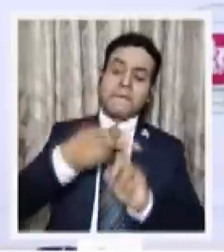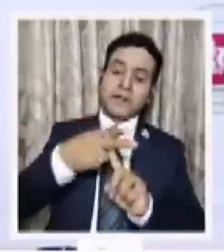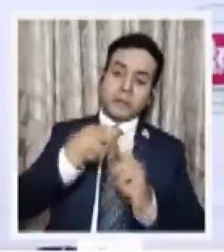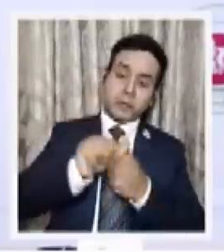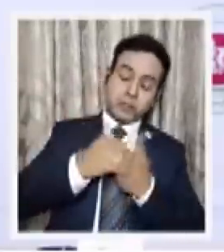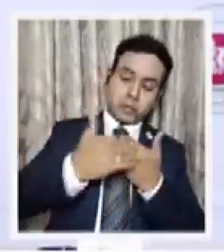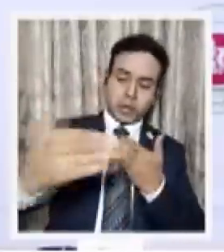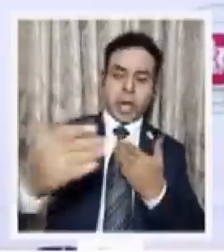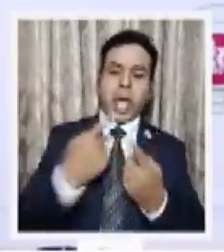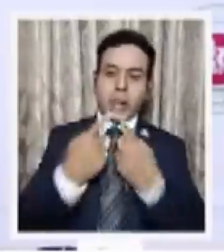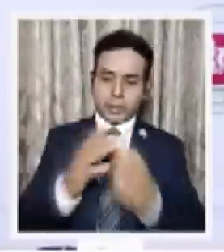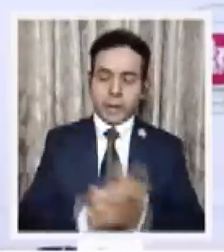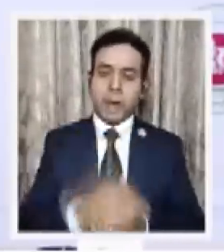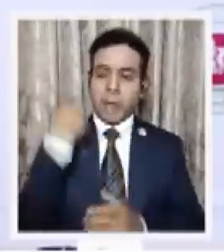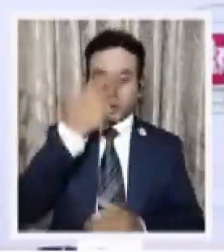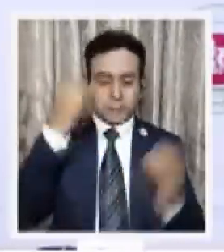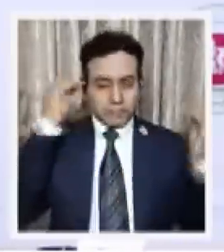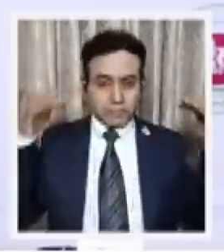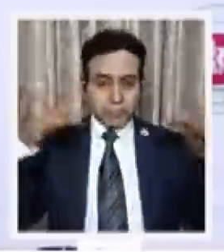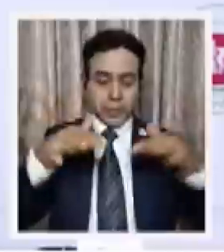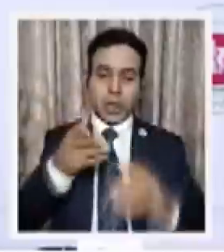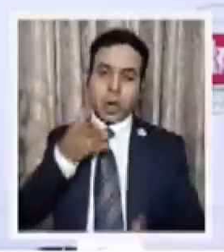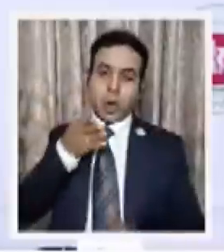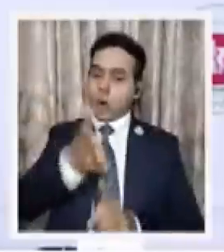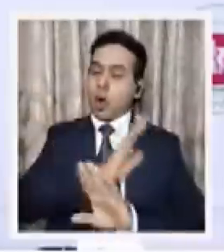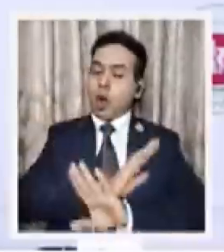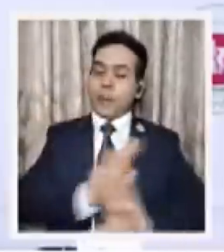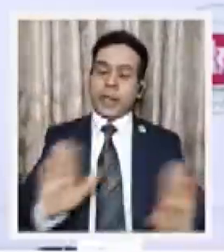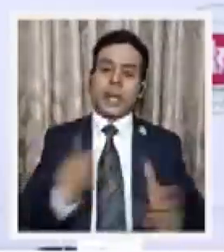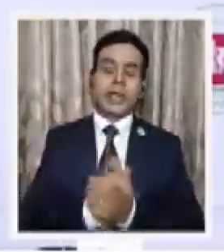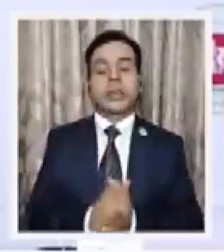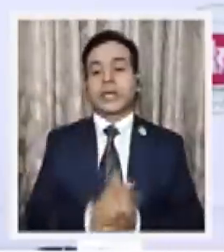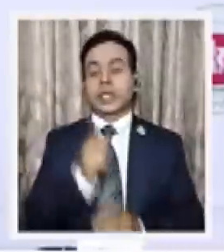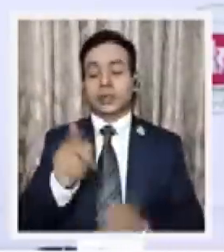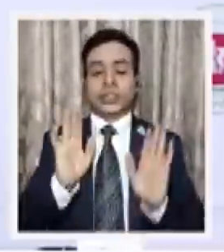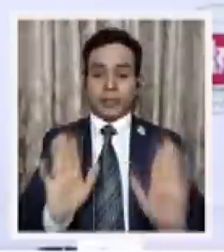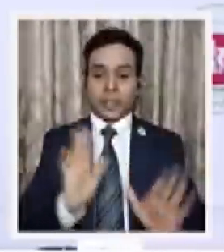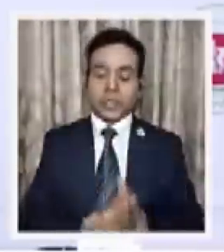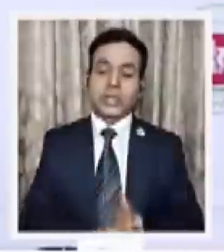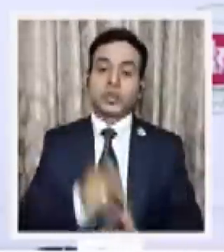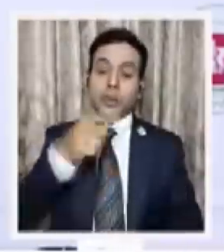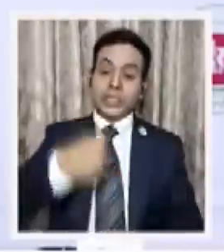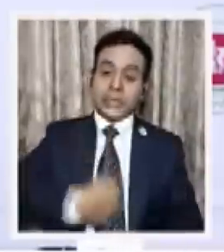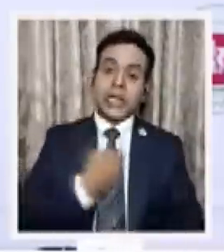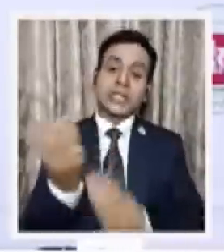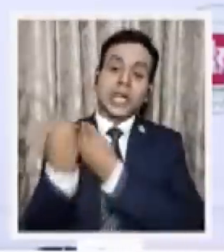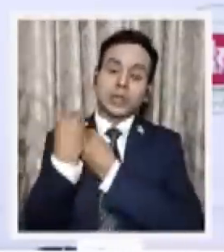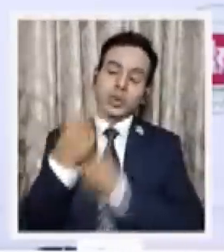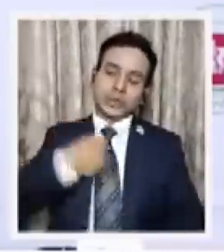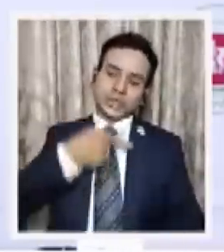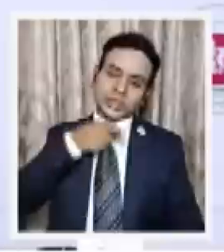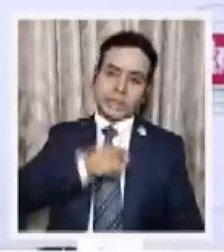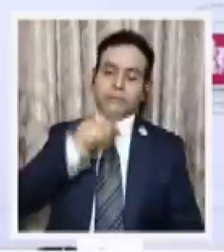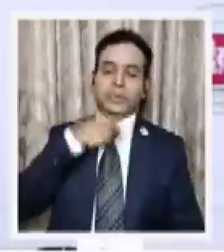প্রত্যেকটি বিষয়ে আমাদের সতর্ক এবং সচেতন থাকতে হবে। নিজেদের সুরক্ষা নিজেদের হাতে, আপনারা যেমন এই